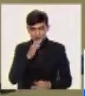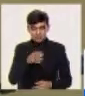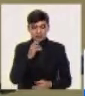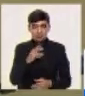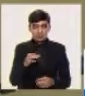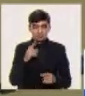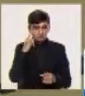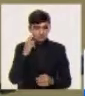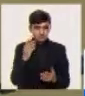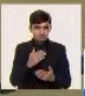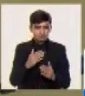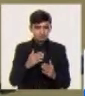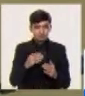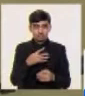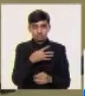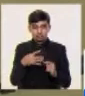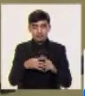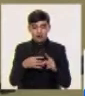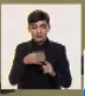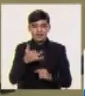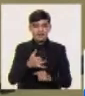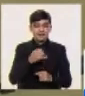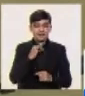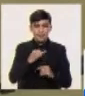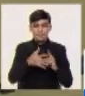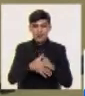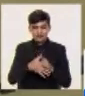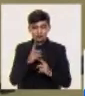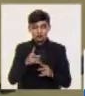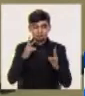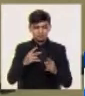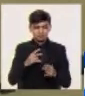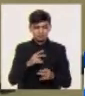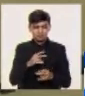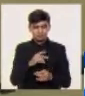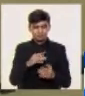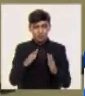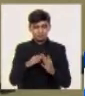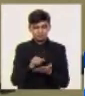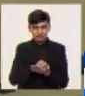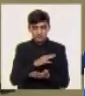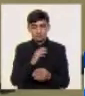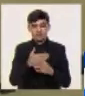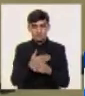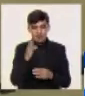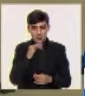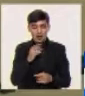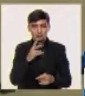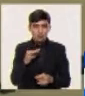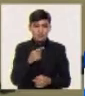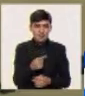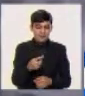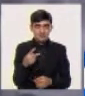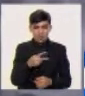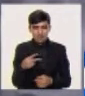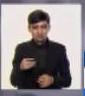Компенсации, скорее всего, получат жильцы 4-5 этажов, которые наиболее пострадали. А первые, вторые, третьи этажи, ну, это все будет